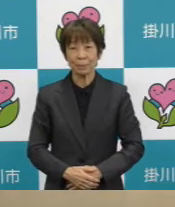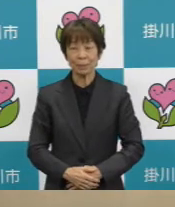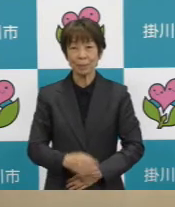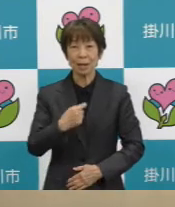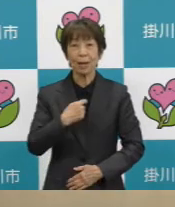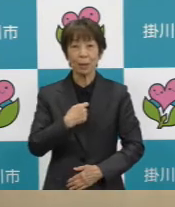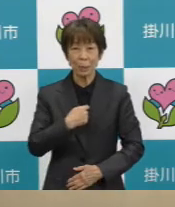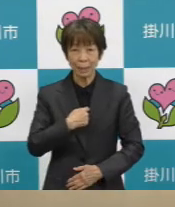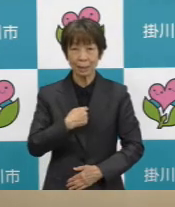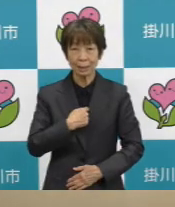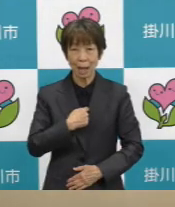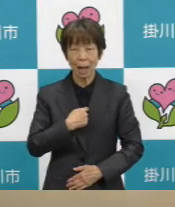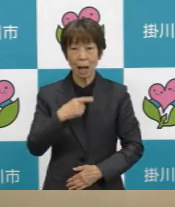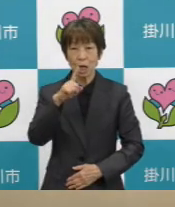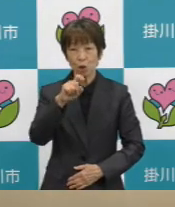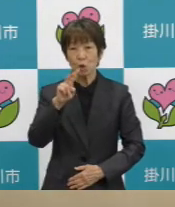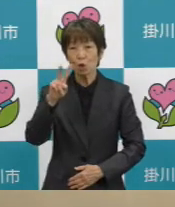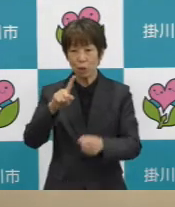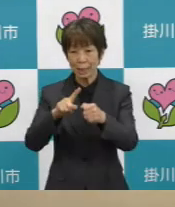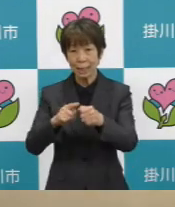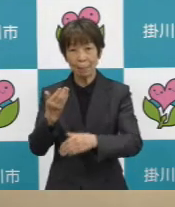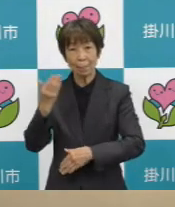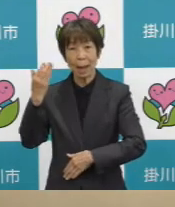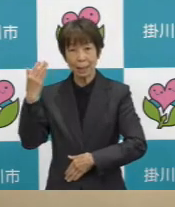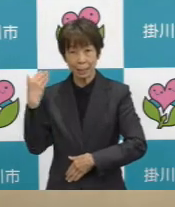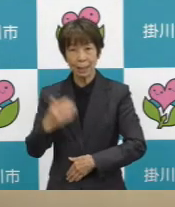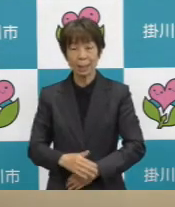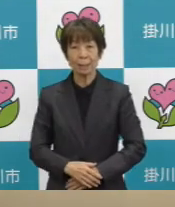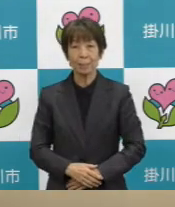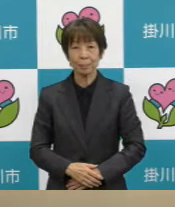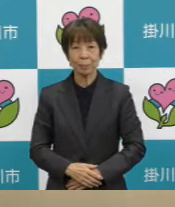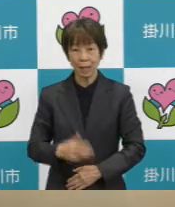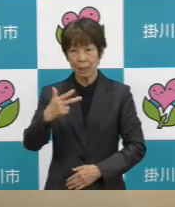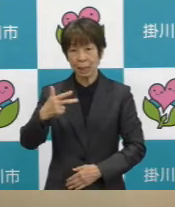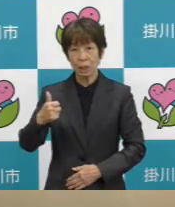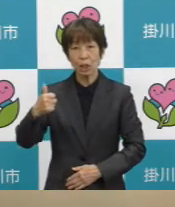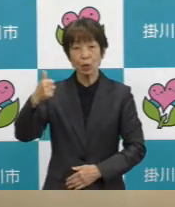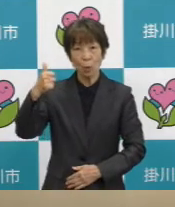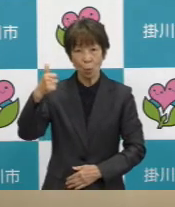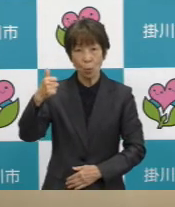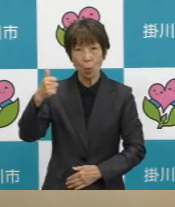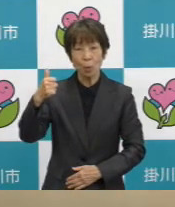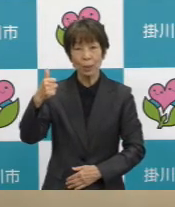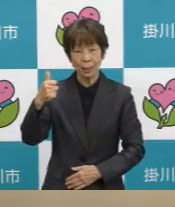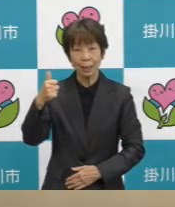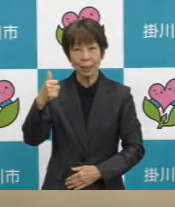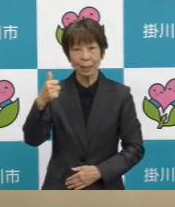私が12年前に、市長に、まあ、